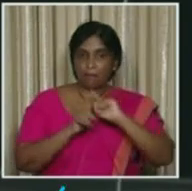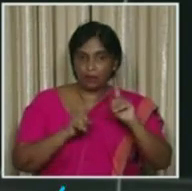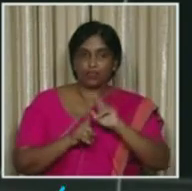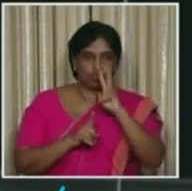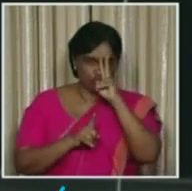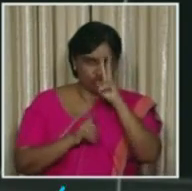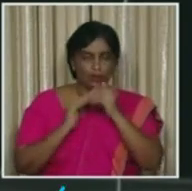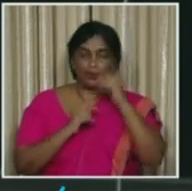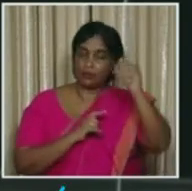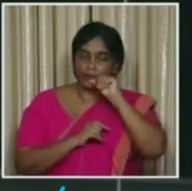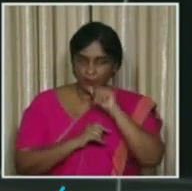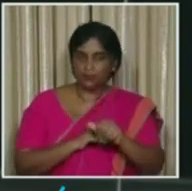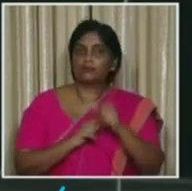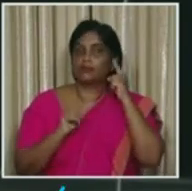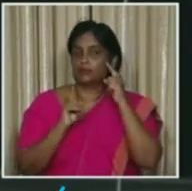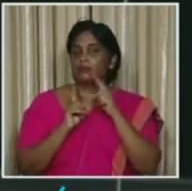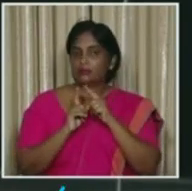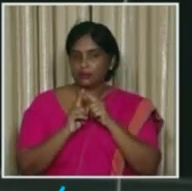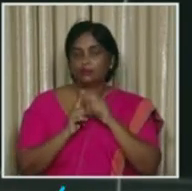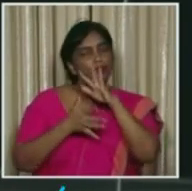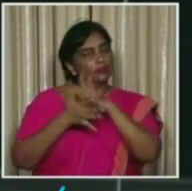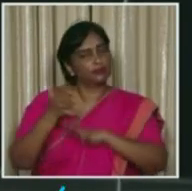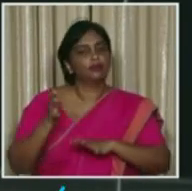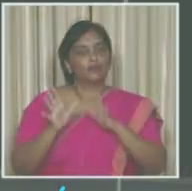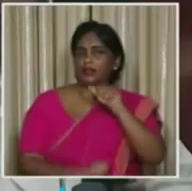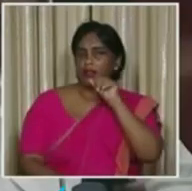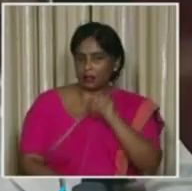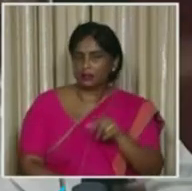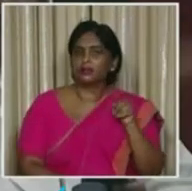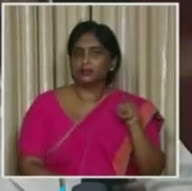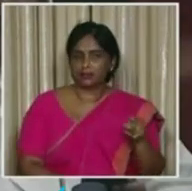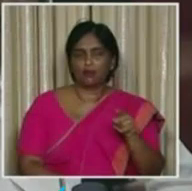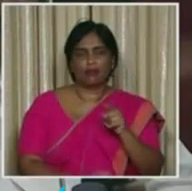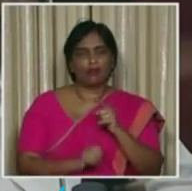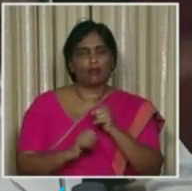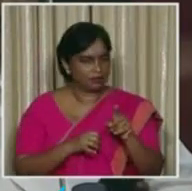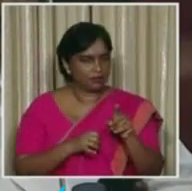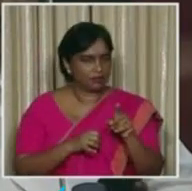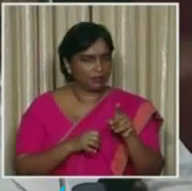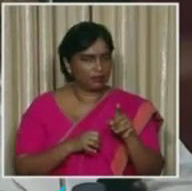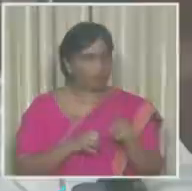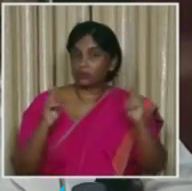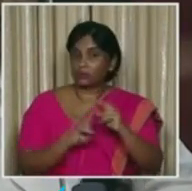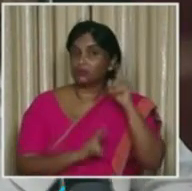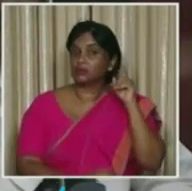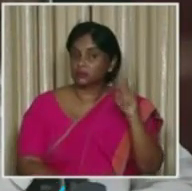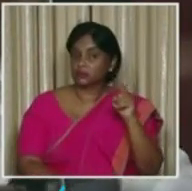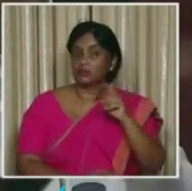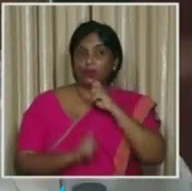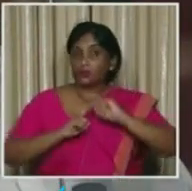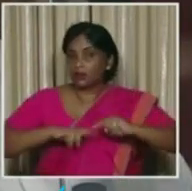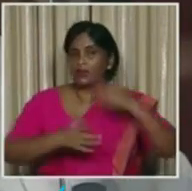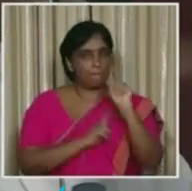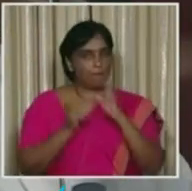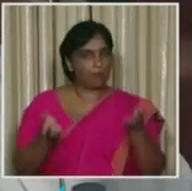දෙකයි කල්ලිරු අනිවාර්යෙන් මේ පිළිබඳ ඉතාමත් විස්තරාත්මක පිළිතුරක් දෙන්න අපි සූදානම්. වරප්‍රසාද ප්‍රශ්නයක් මතු කරලා අධිකරණයේ නඩු යන එක නැත්තෝ